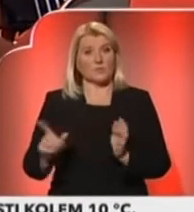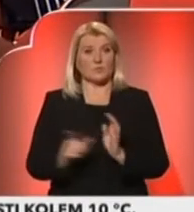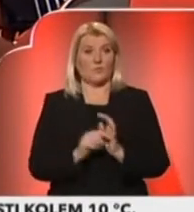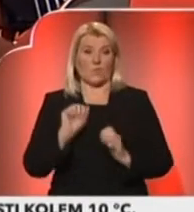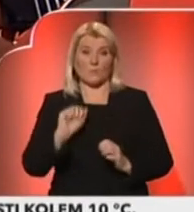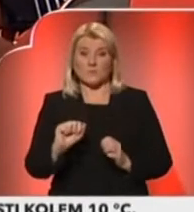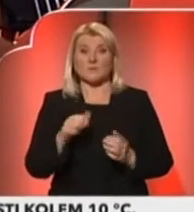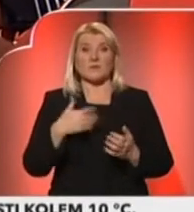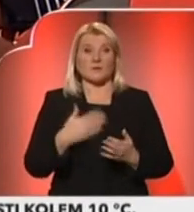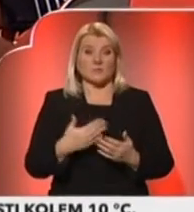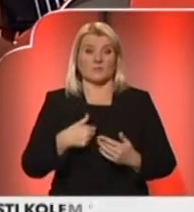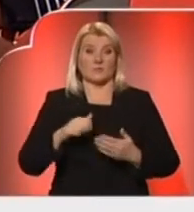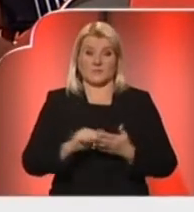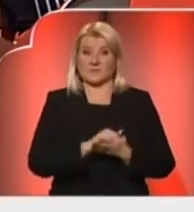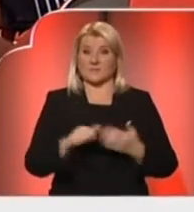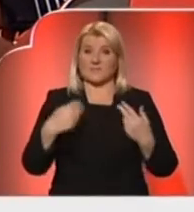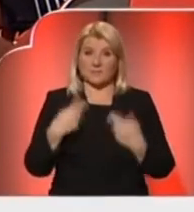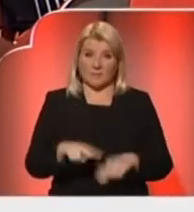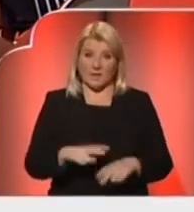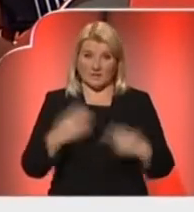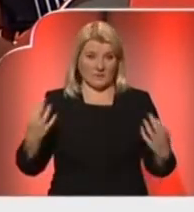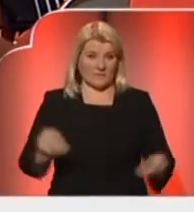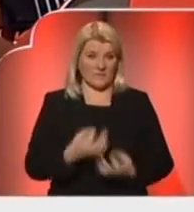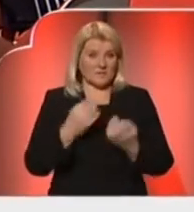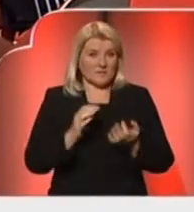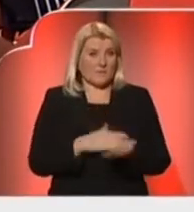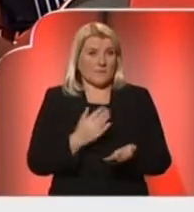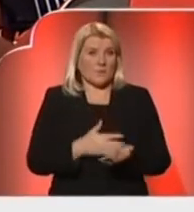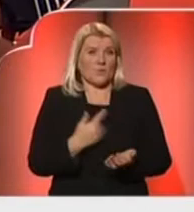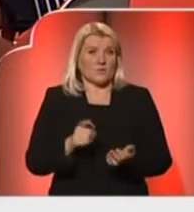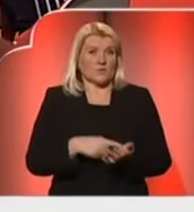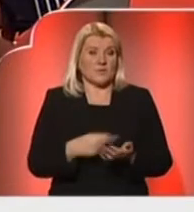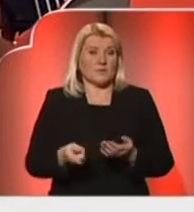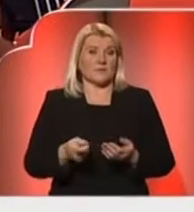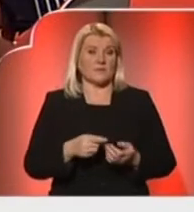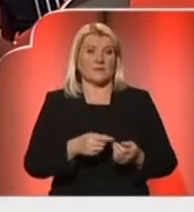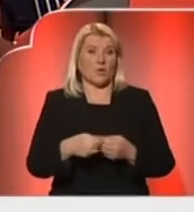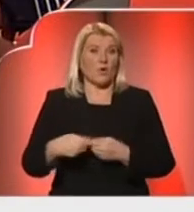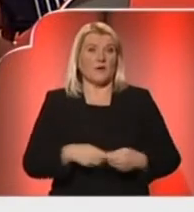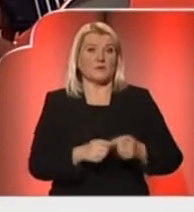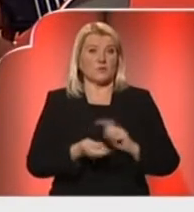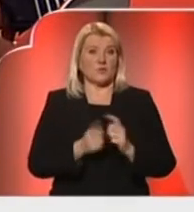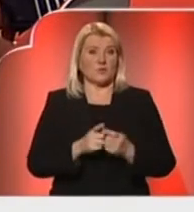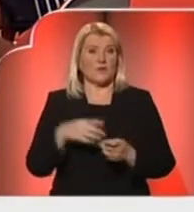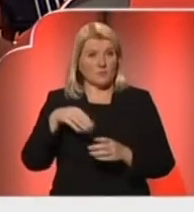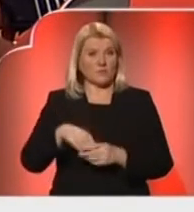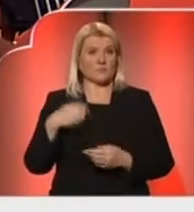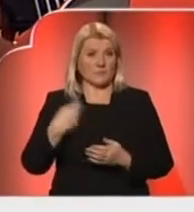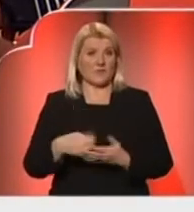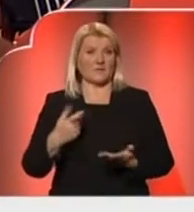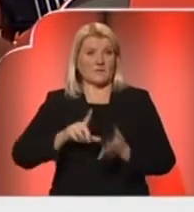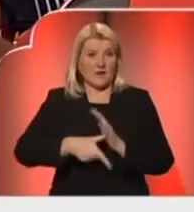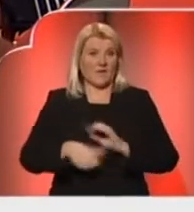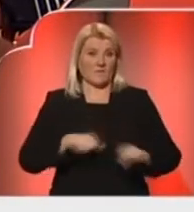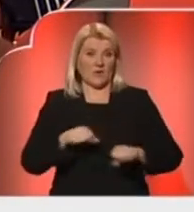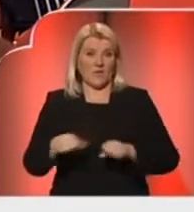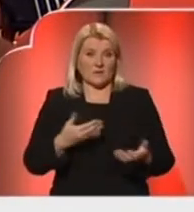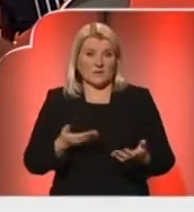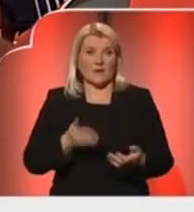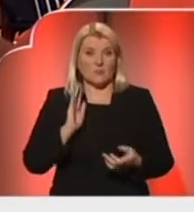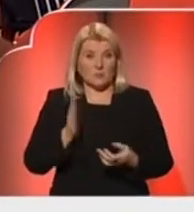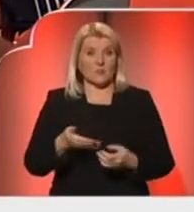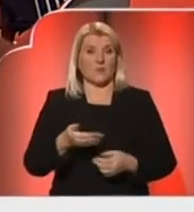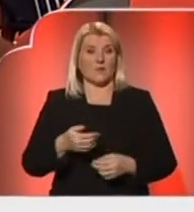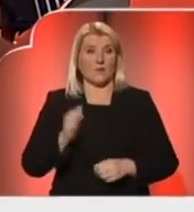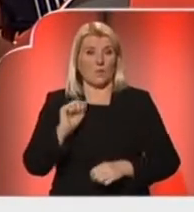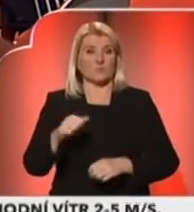komunisty. Tak když se znovu vrátím k otázce, proč to není koaliční dohoda, když je to krajská vláda, a bude to krajská vláda, budou komunisté